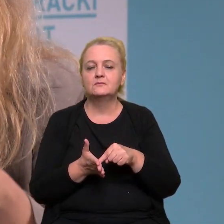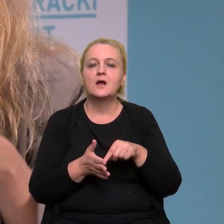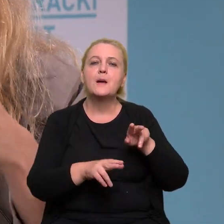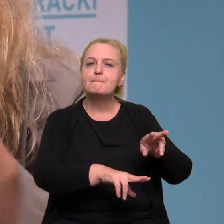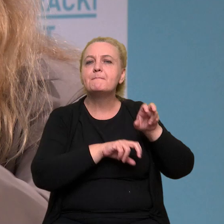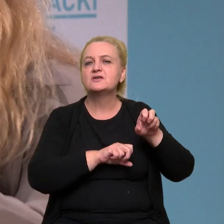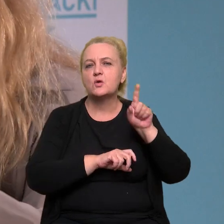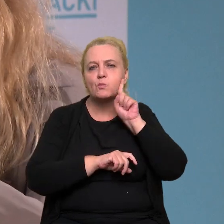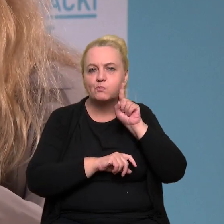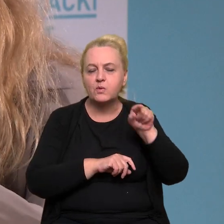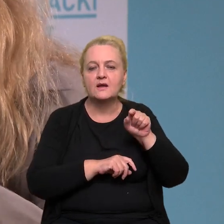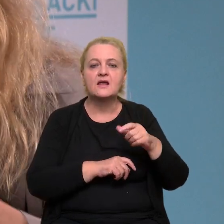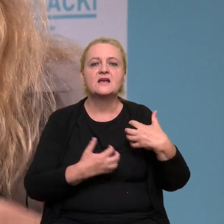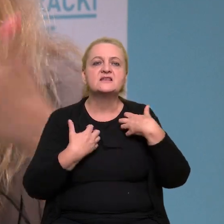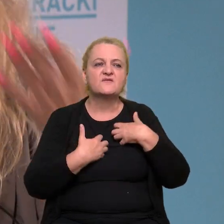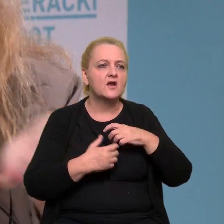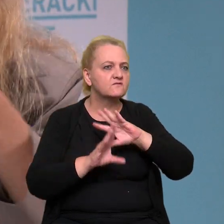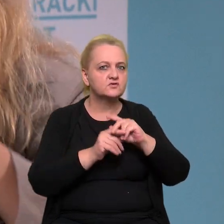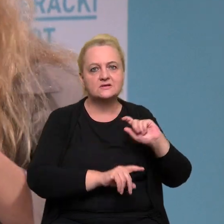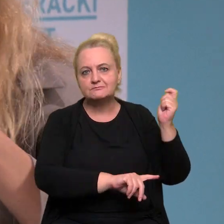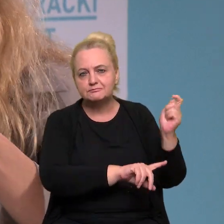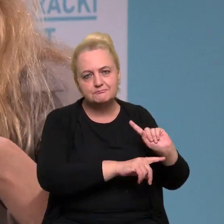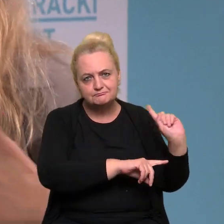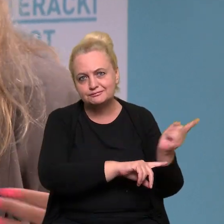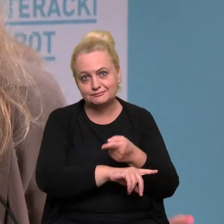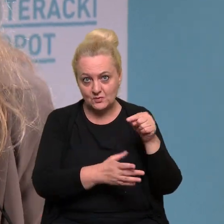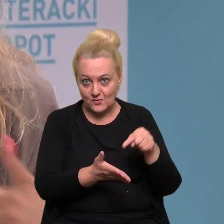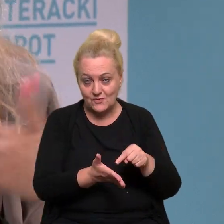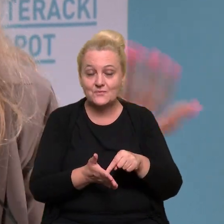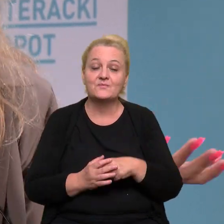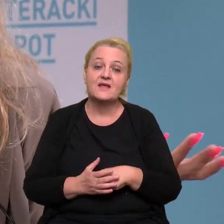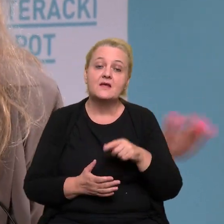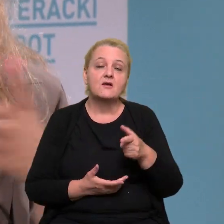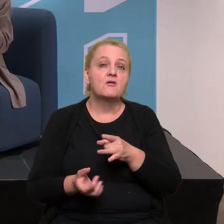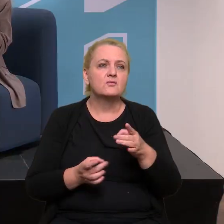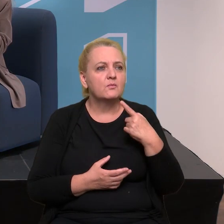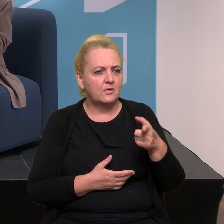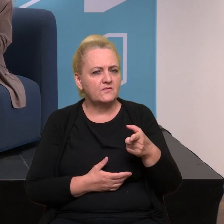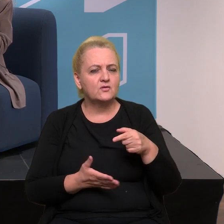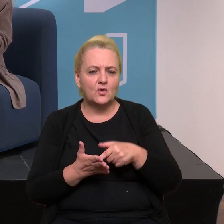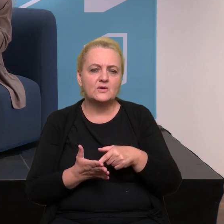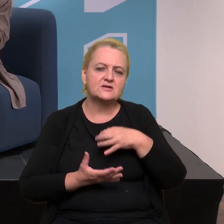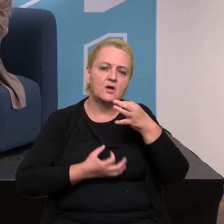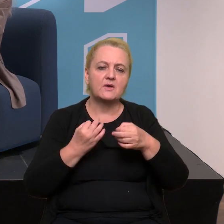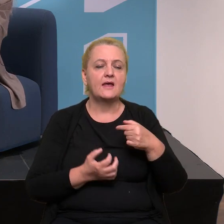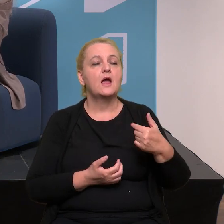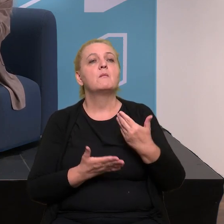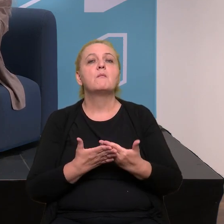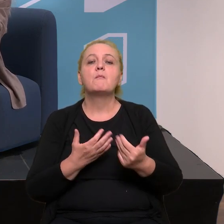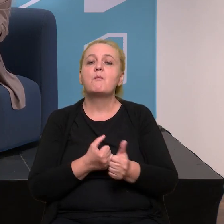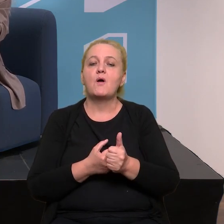myśliwym zapalonym, który zabija wszystkie zwierzęta. No i zaraz stwierdzono, to jest autobiograficzne, bo ty wyrosłaś